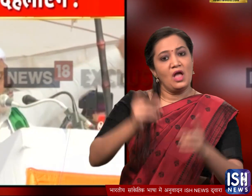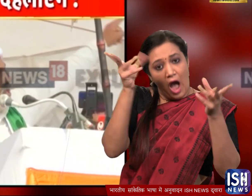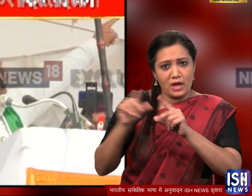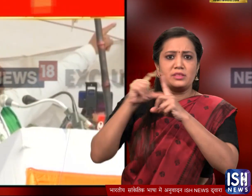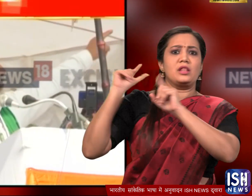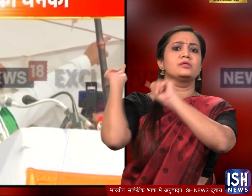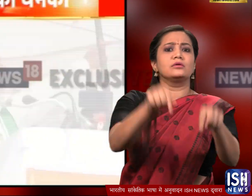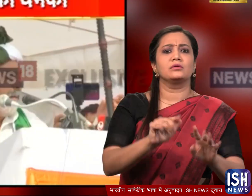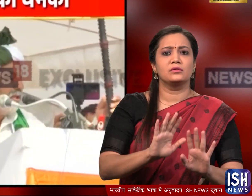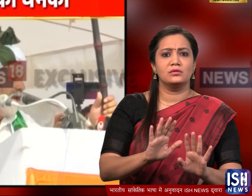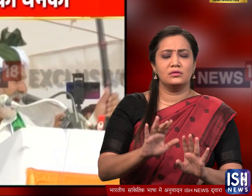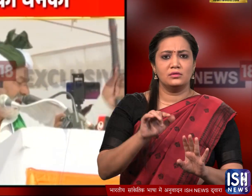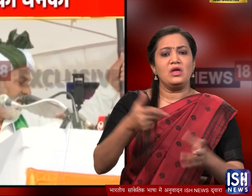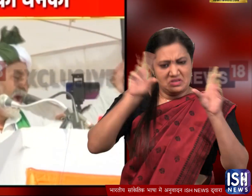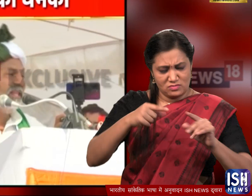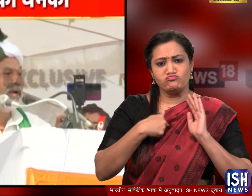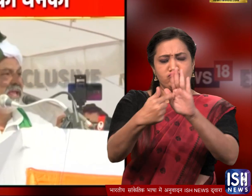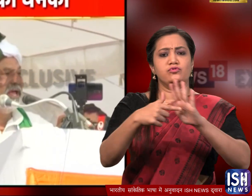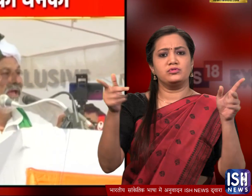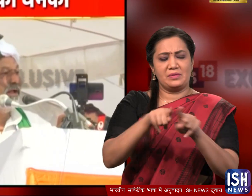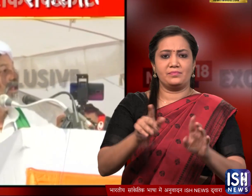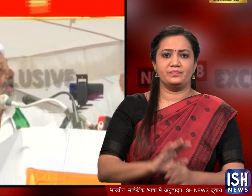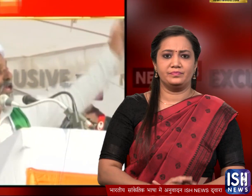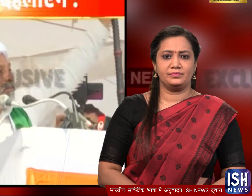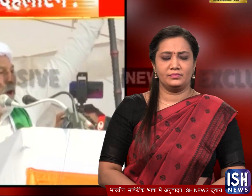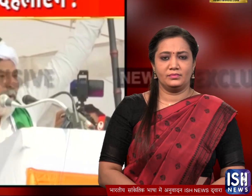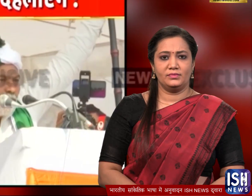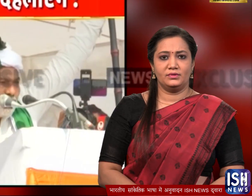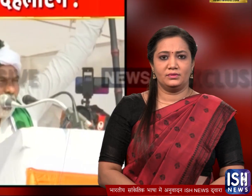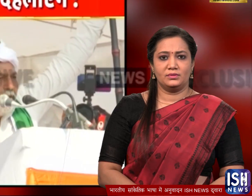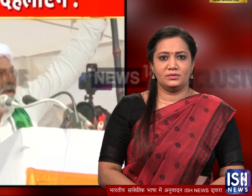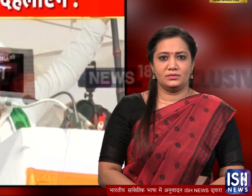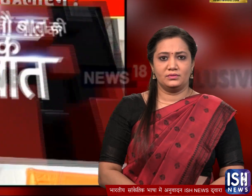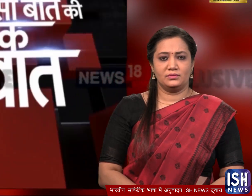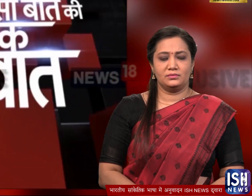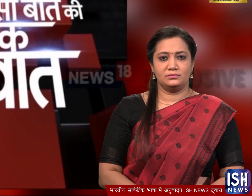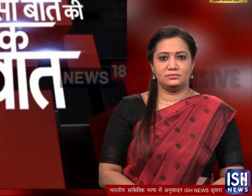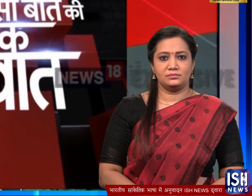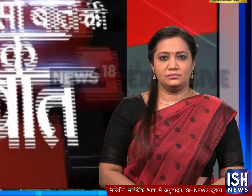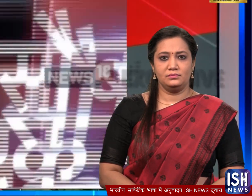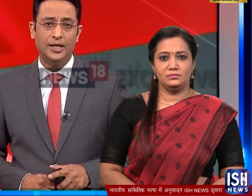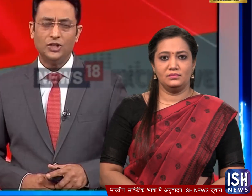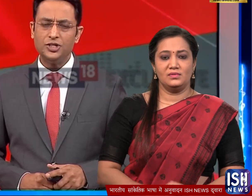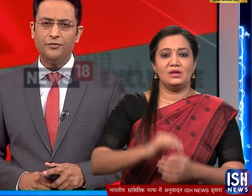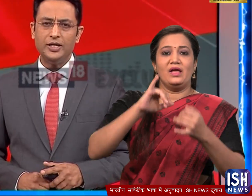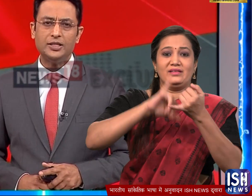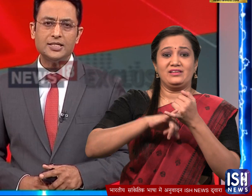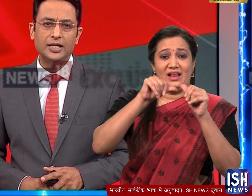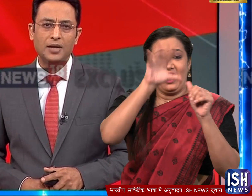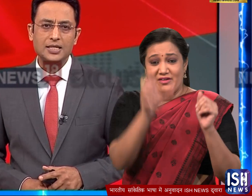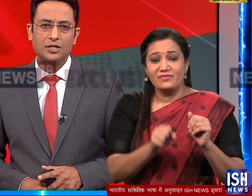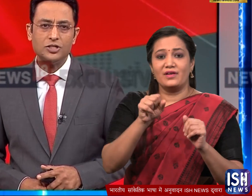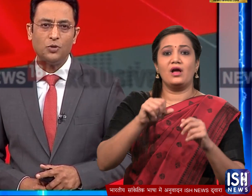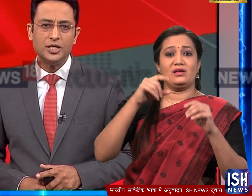फिर दिल्ली में जागा। अभी तो लाठी दिखाई है, इसमें ऊपर कुछ और भी लगे। दक्षिण अफ्रीकी